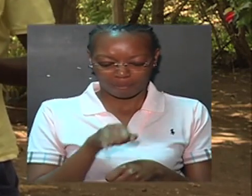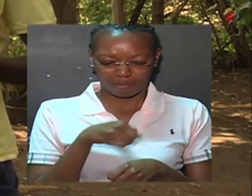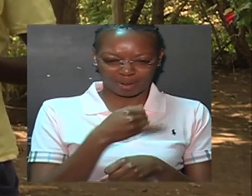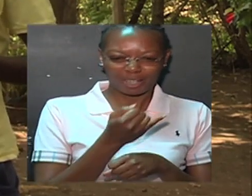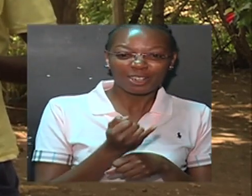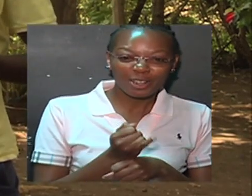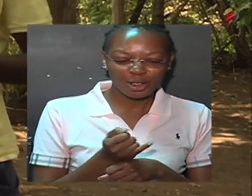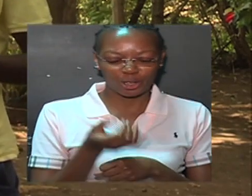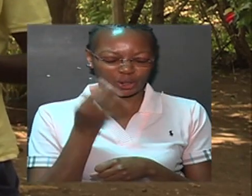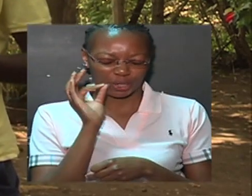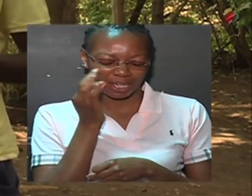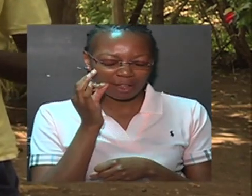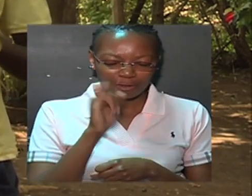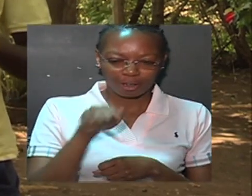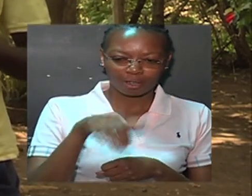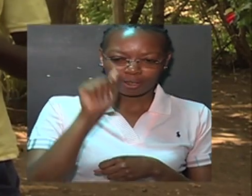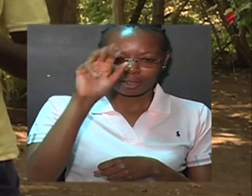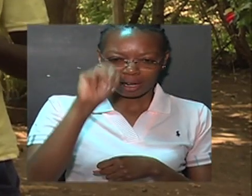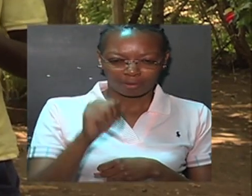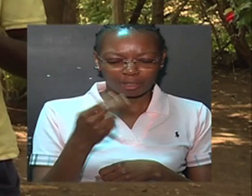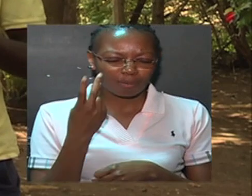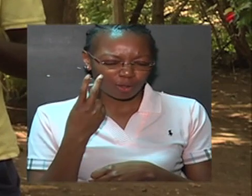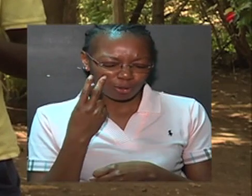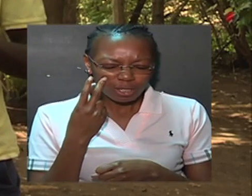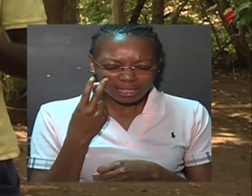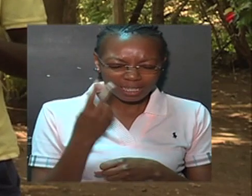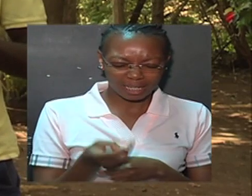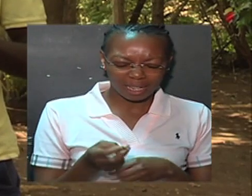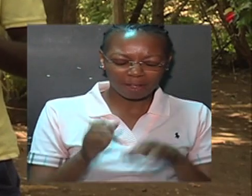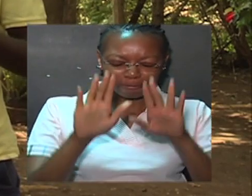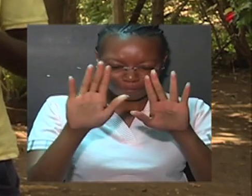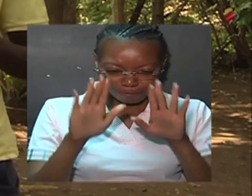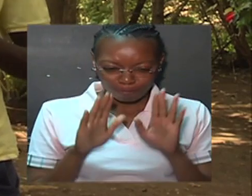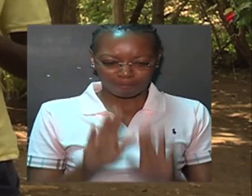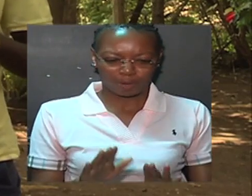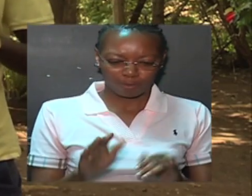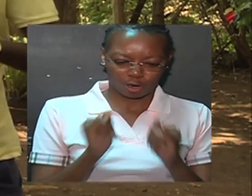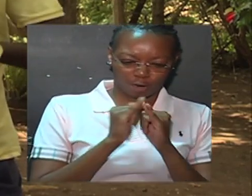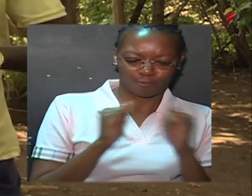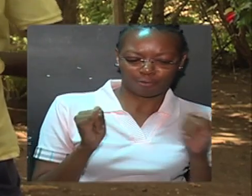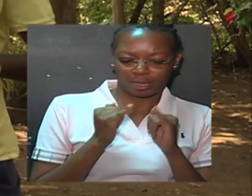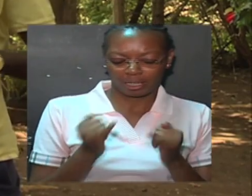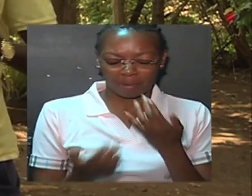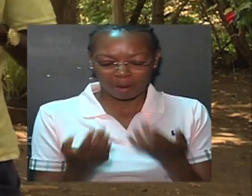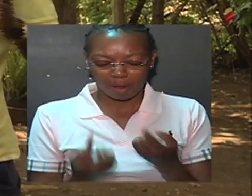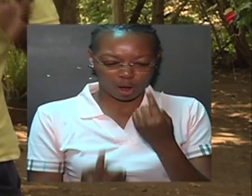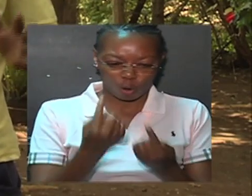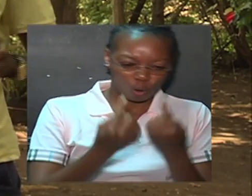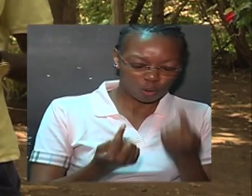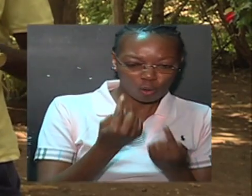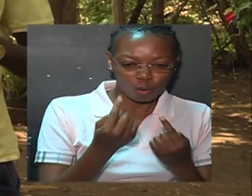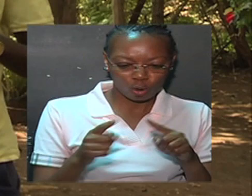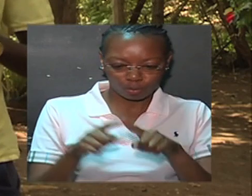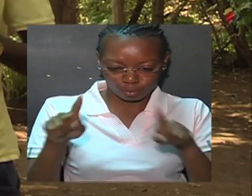mananasi na jam ya paipai. Kama ulivyoona, usafi ni muhimu. Iwe unapikia jikoni au kwenye maabara, kwanza